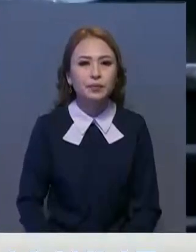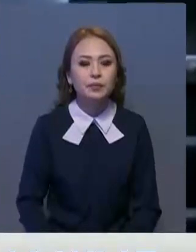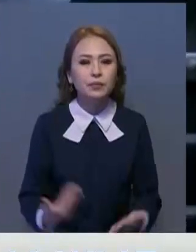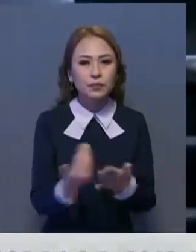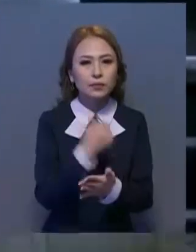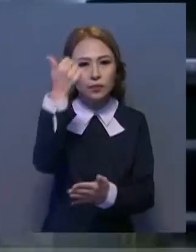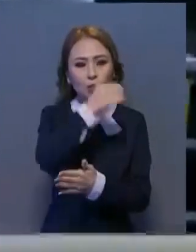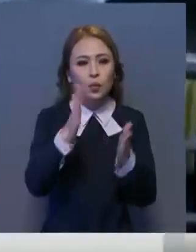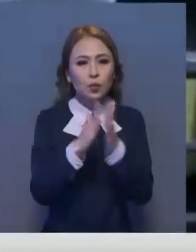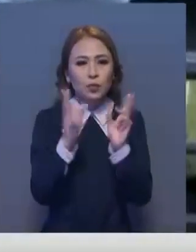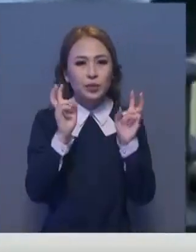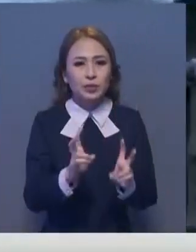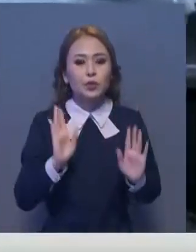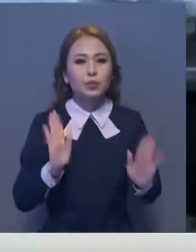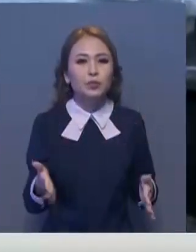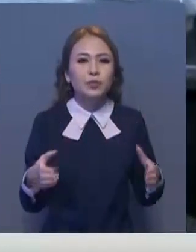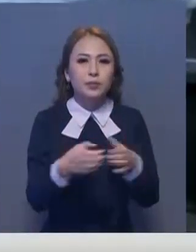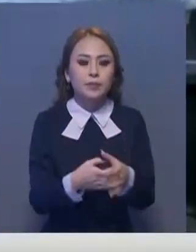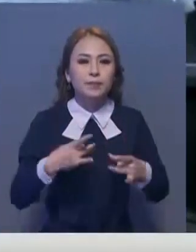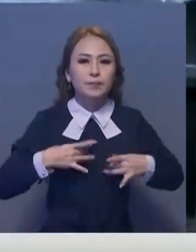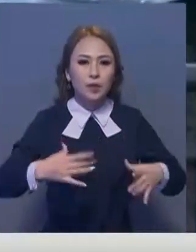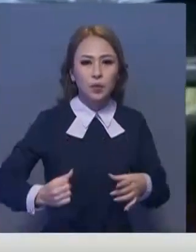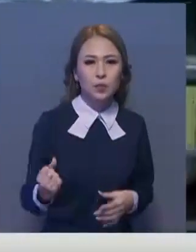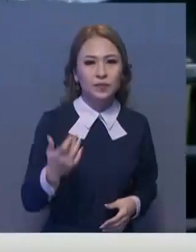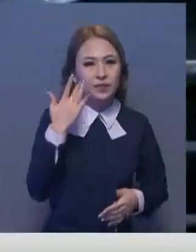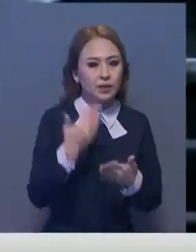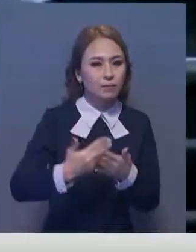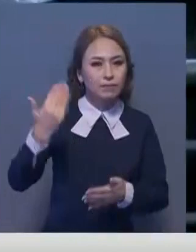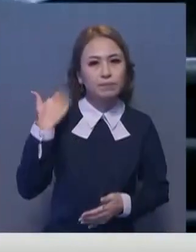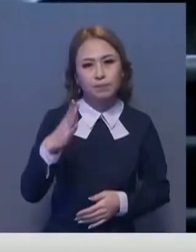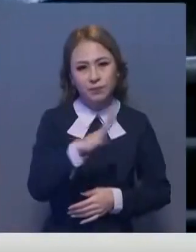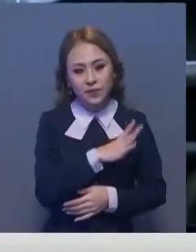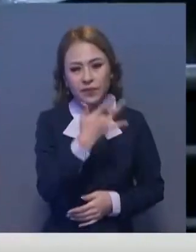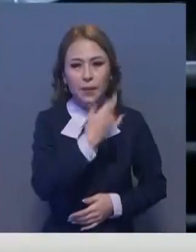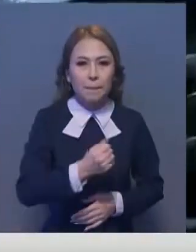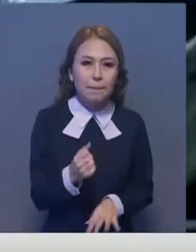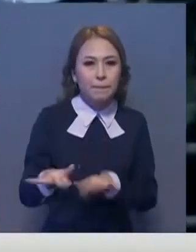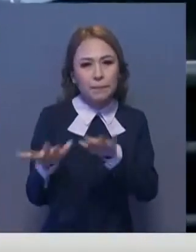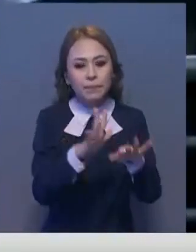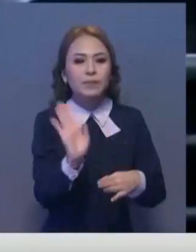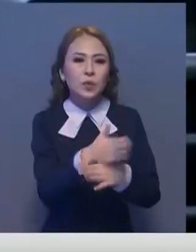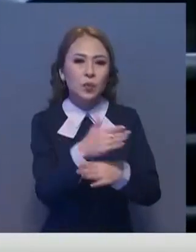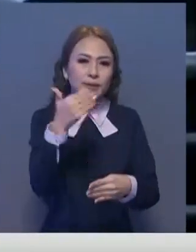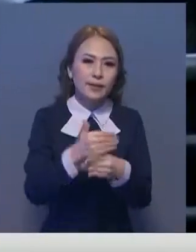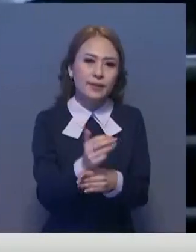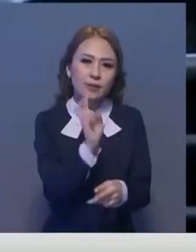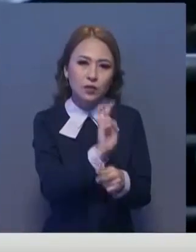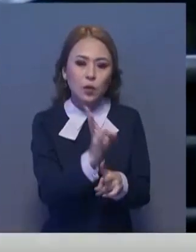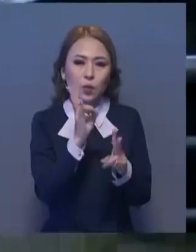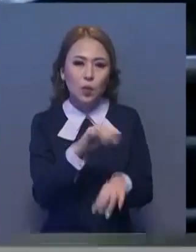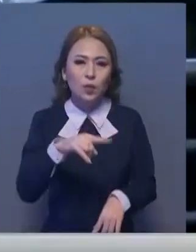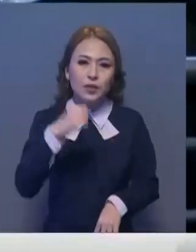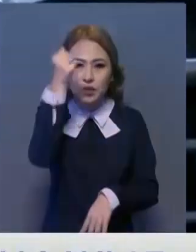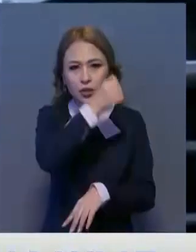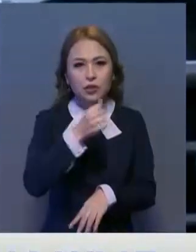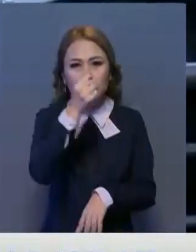Жаңа жылды үйімде қарсыламын. Бұған дейін мерекені достарыммен өткізуші едім. Құрбыларыммен серуендеп театрға баратынбыз. Бірақ бұл